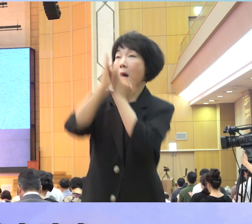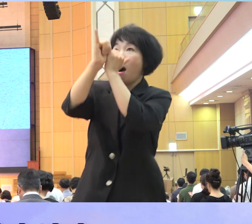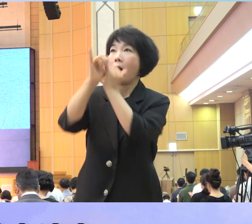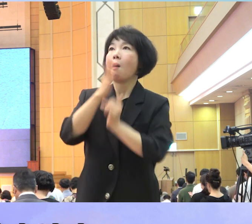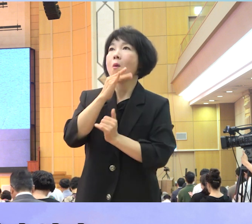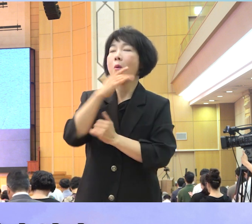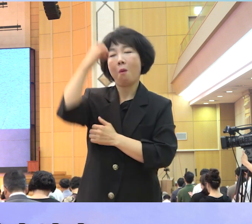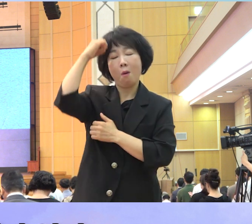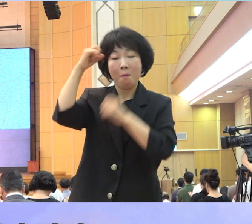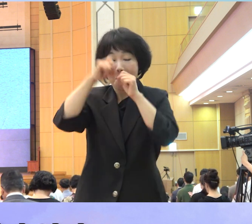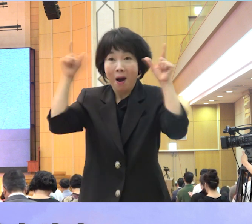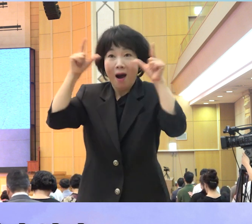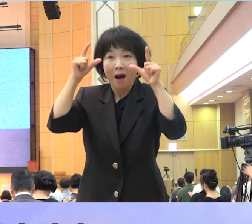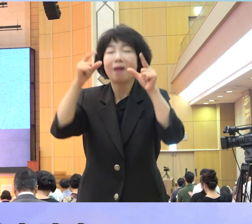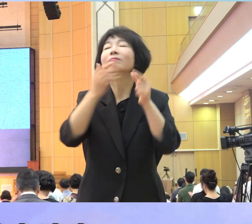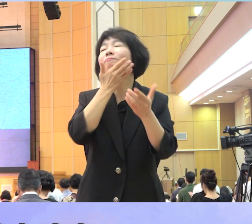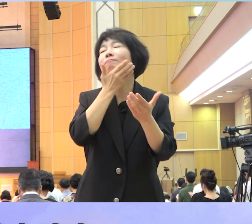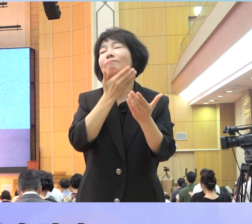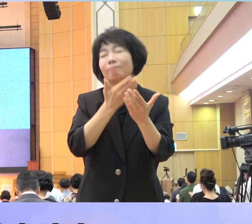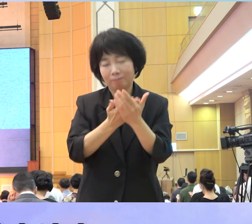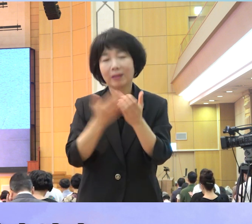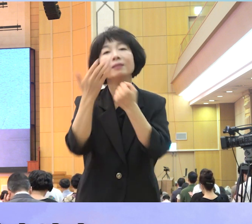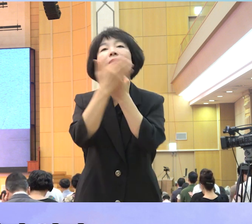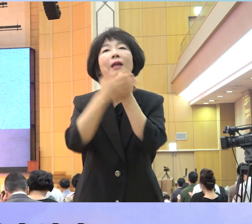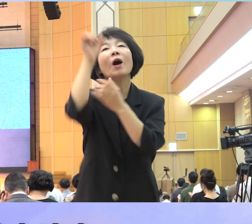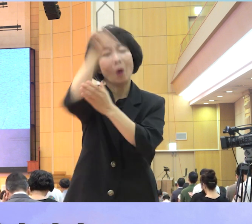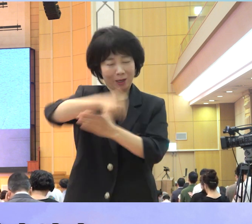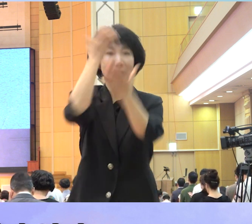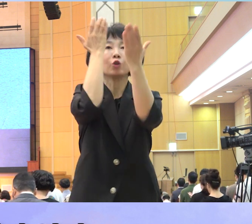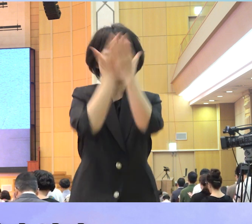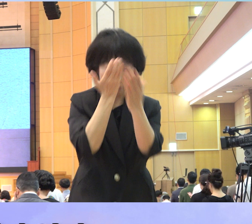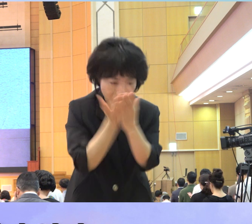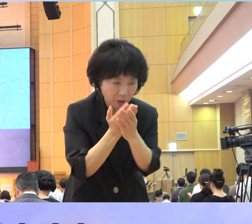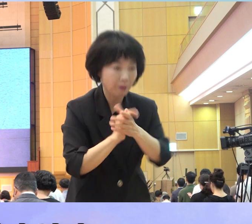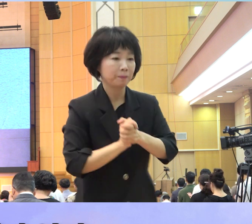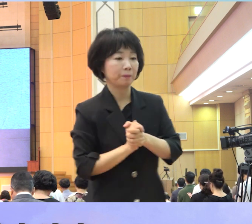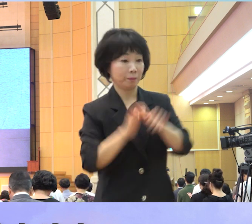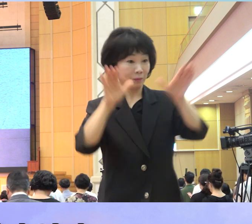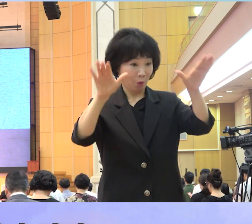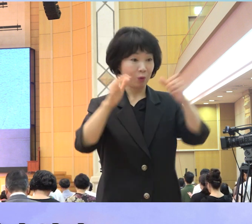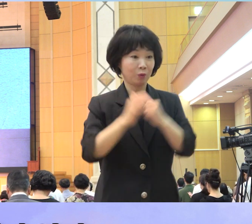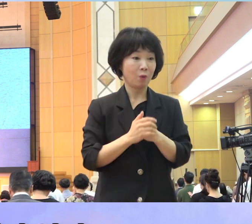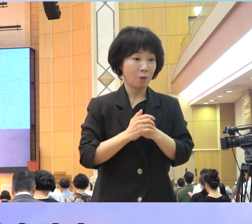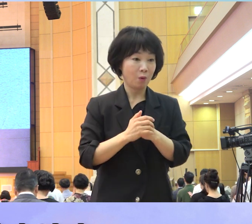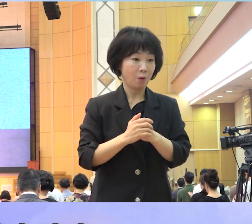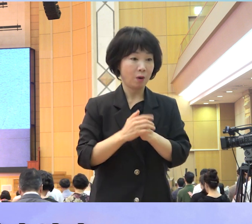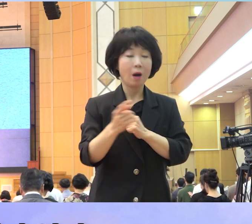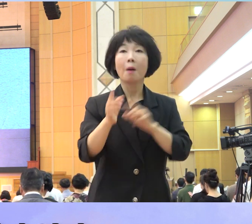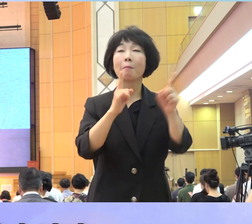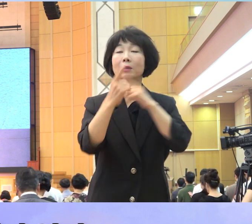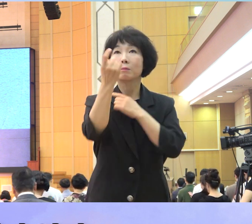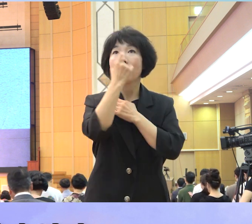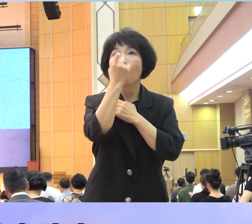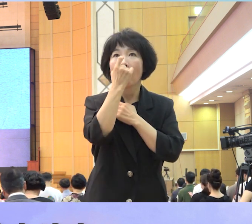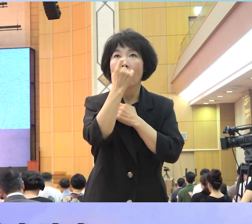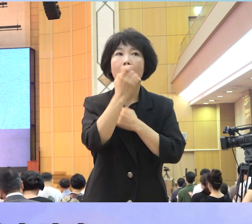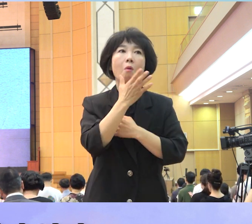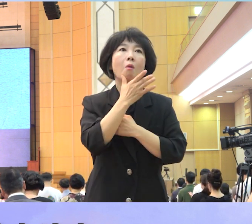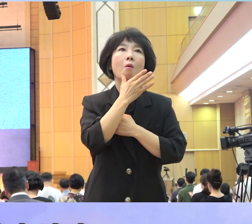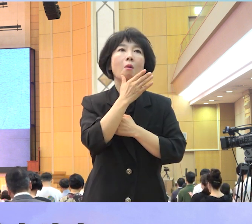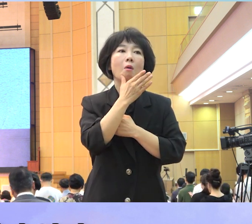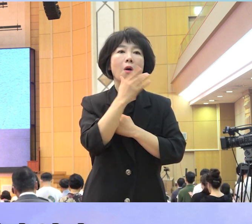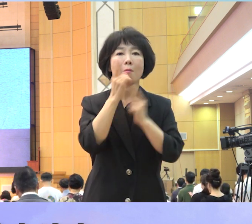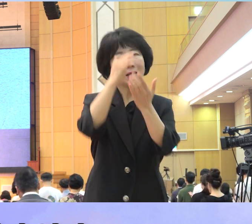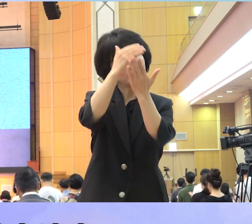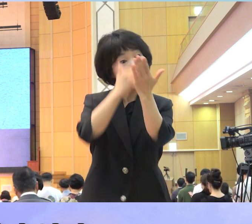깨닫는 좋은 휴가 기간으로 주님께서 삼아 주시옵소서. 오늘 배운 말씀이 있습니다.